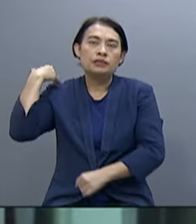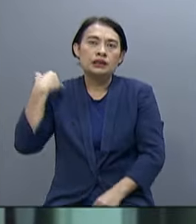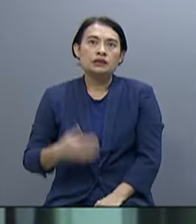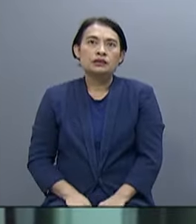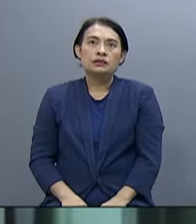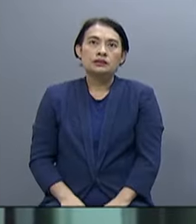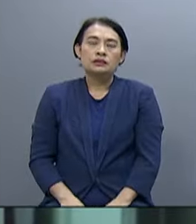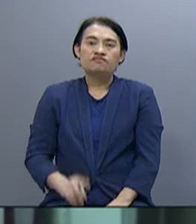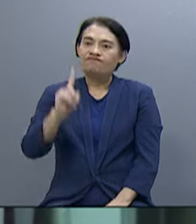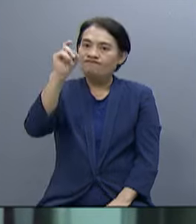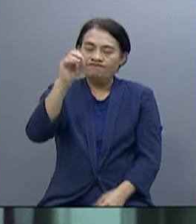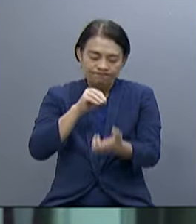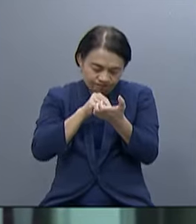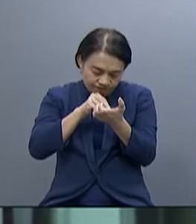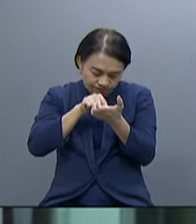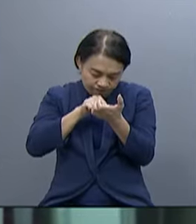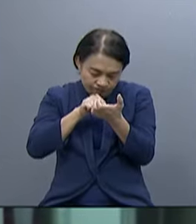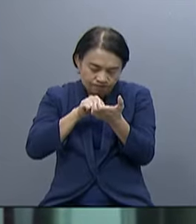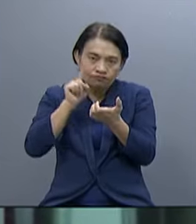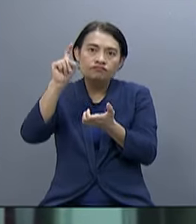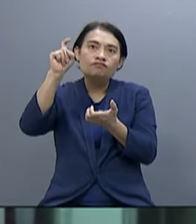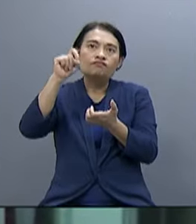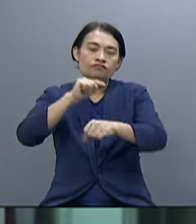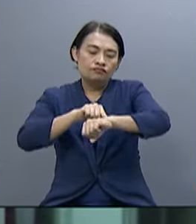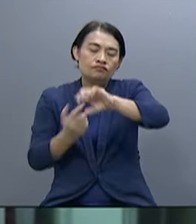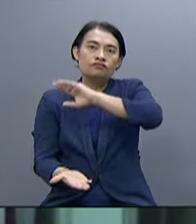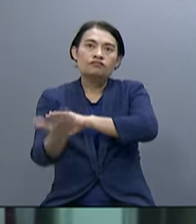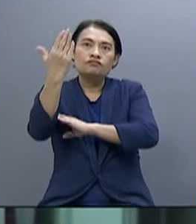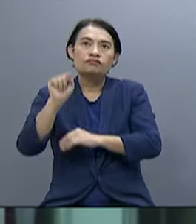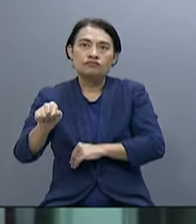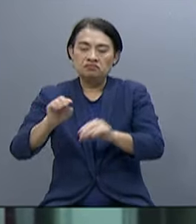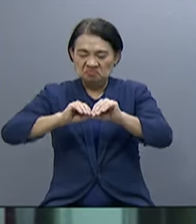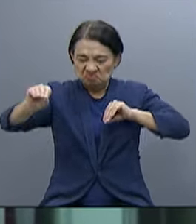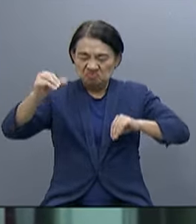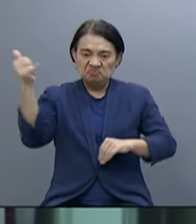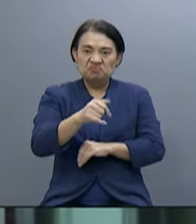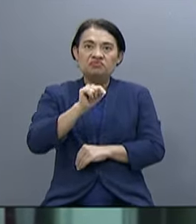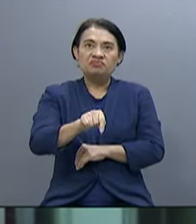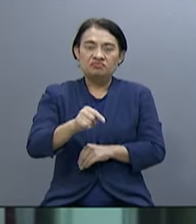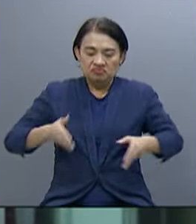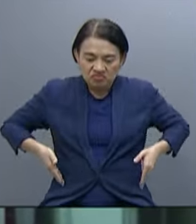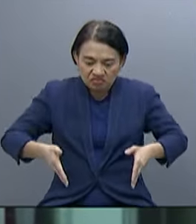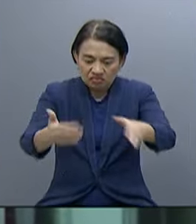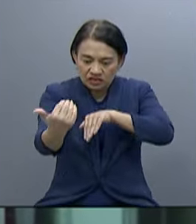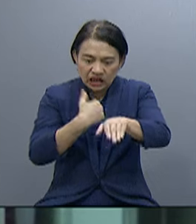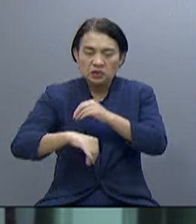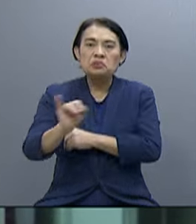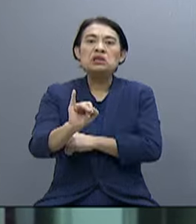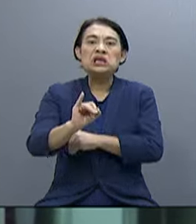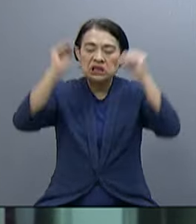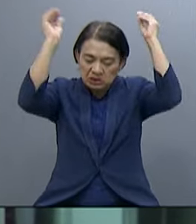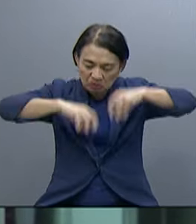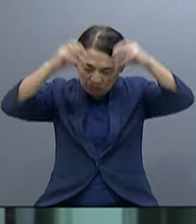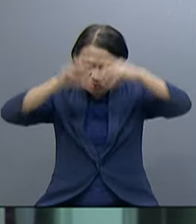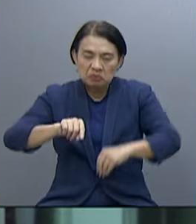ลงไม่ได้ครับ ตั้งแต่เช้า ตั้งแต่เช้าครับผม นี่มาไกลไหม มาไกลครับผมก็ถนนไม่ดีด้วยครับช่วงนี้ฝนตกครับ ในหมู่บ้